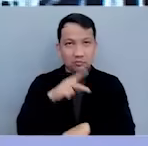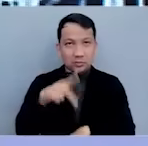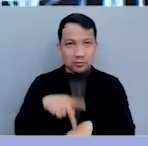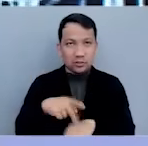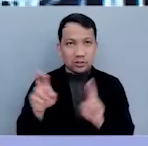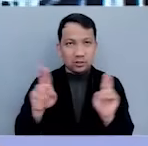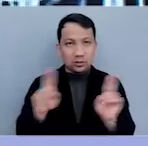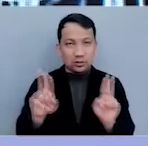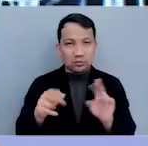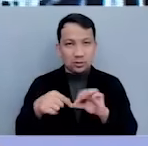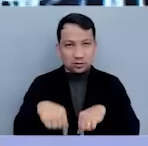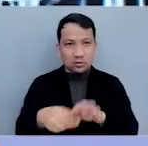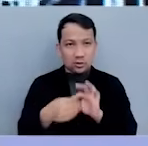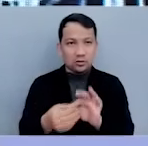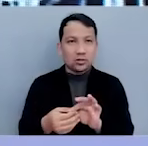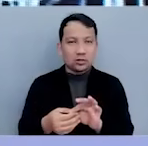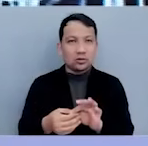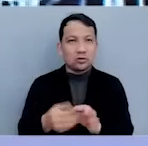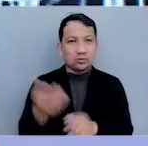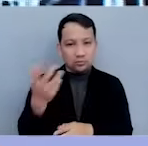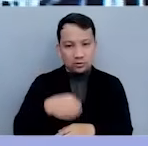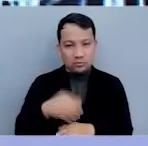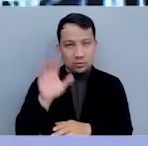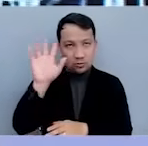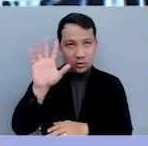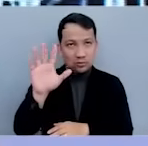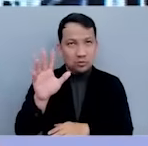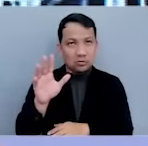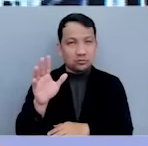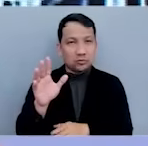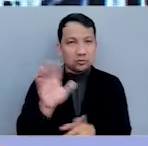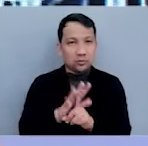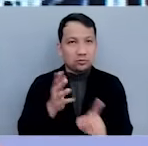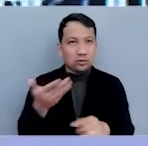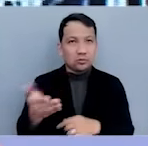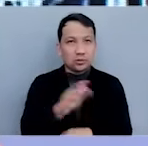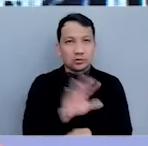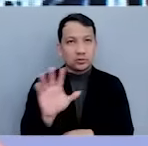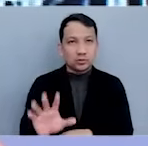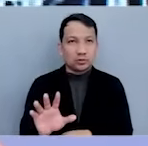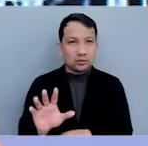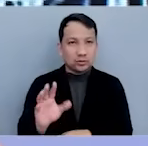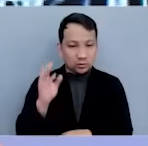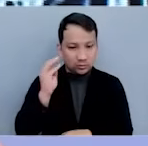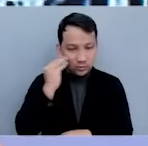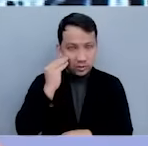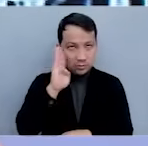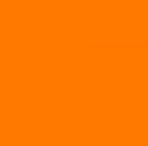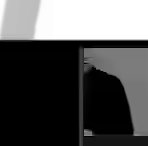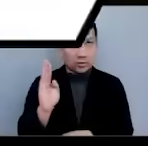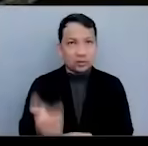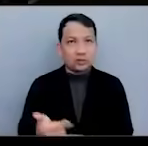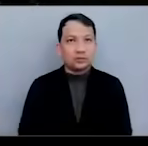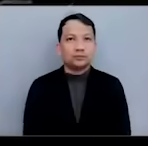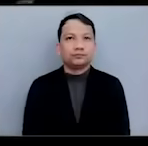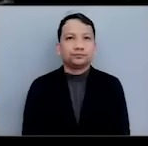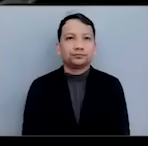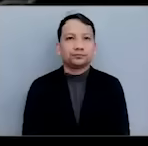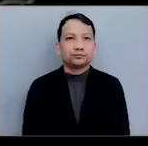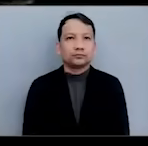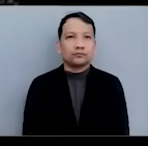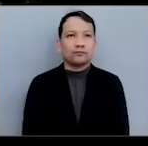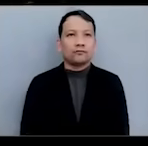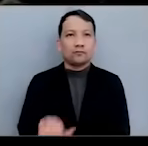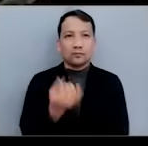sa hosting nito sa prestihiyosong basketball tournament. Sa frontline ng balitang yan, si Martie Bautista.